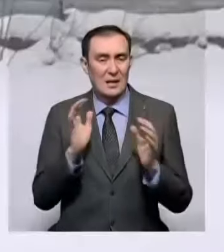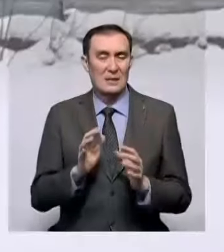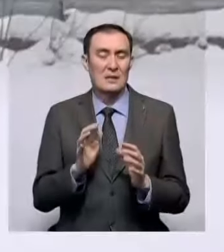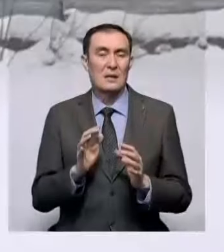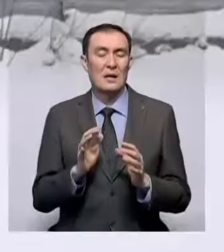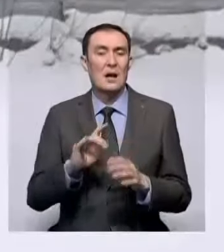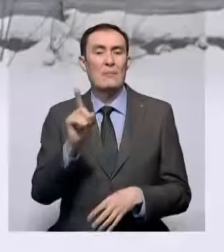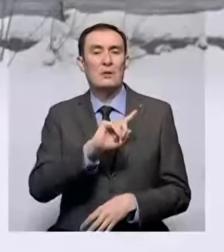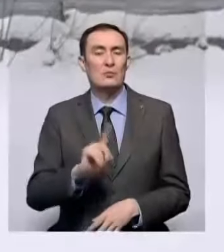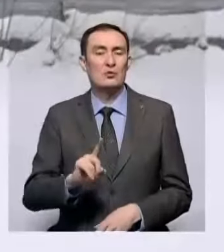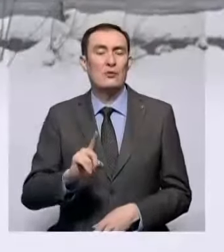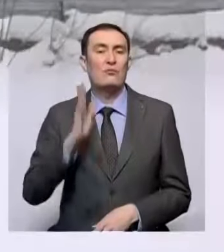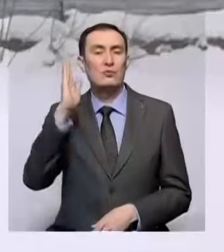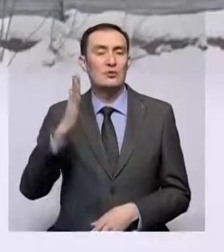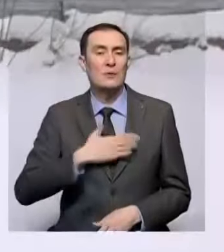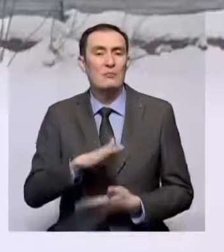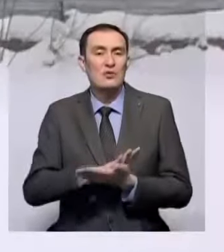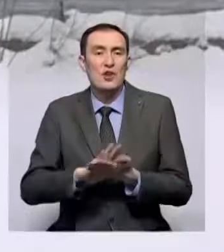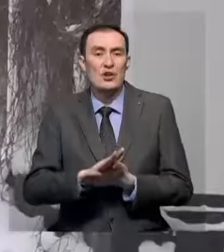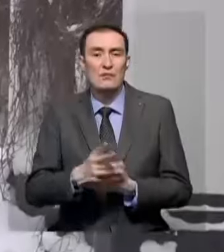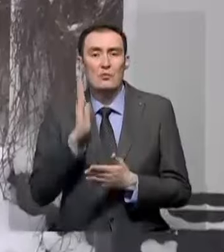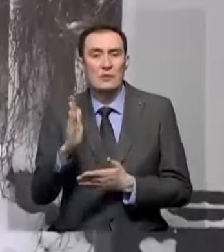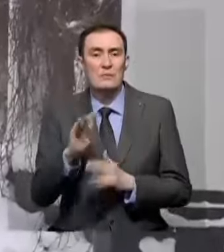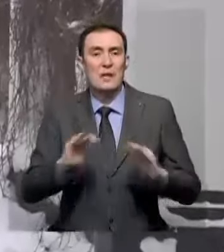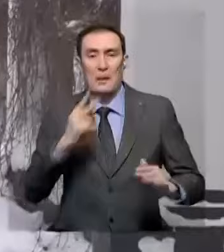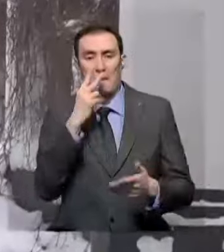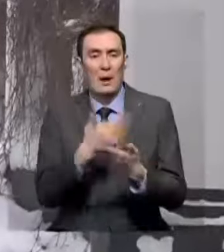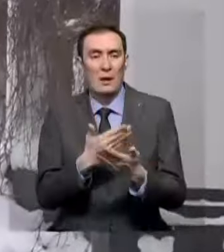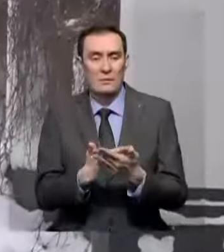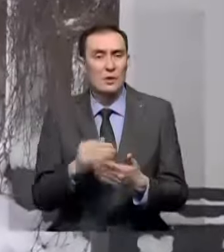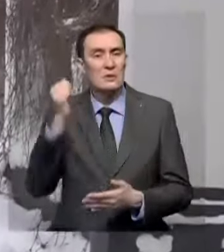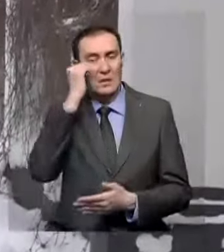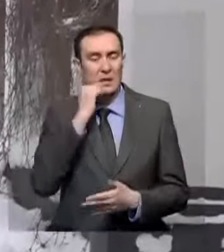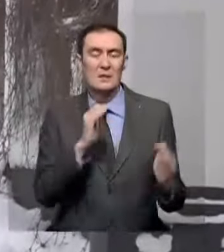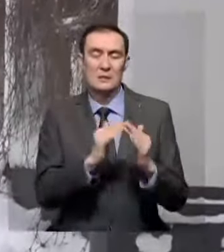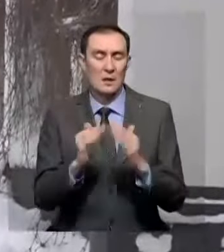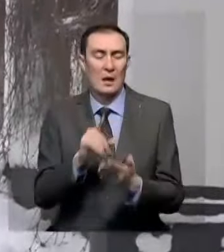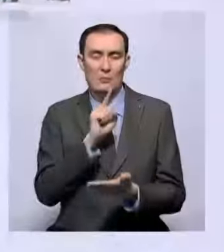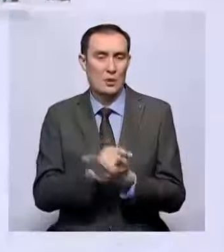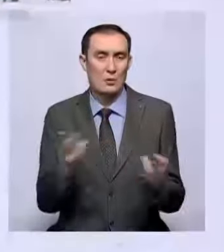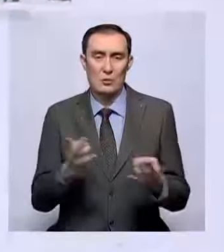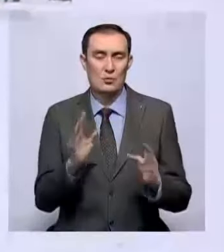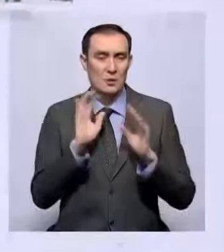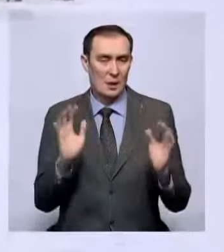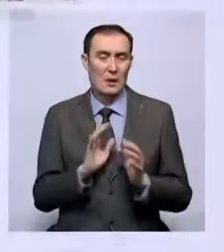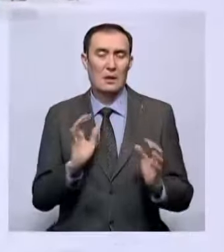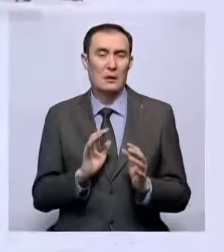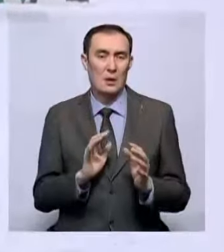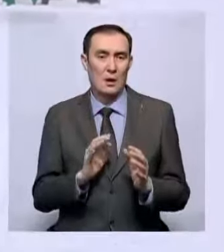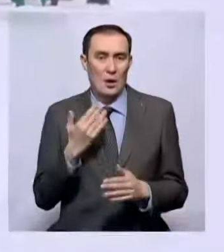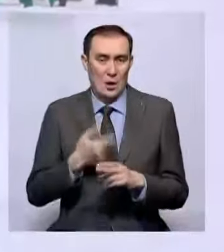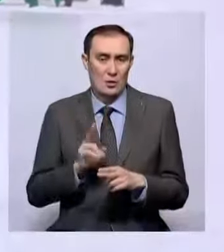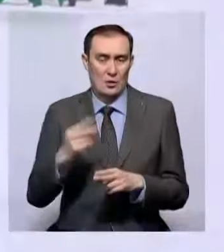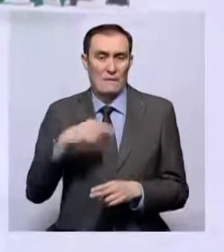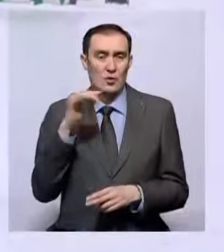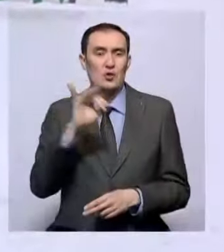что в будущем нам нечего будет показывать молодежи. Ну, я считаю, старинные здания обязательно надо сохранять. Они же